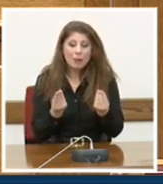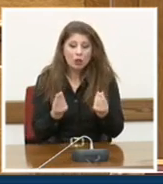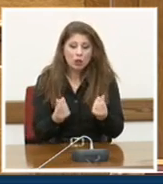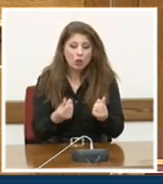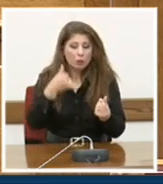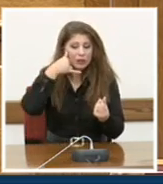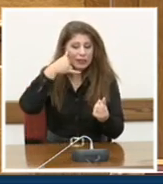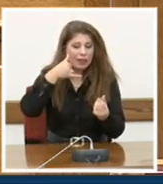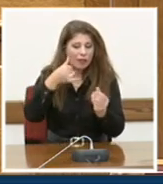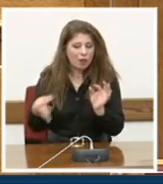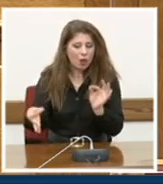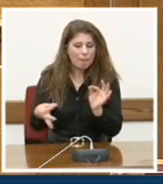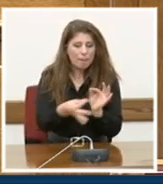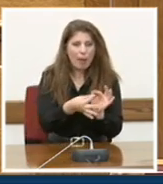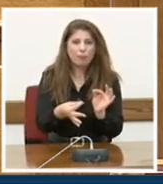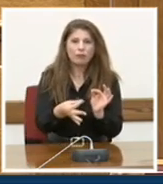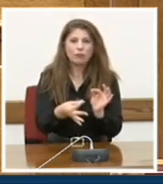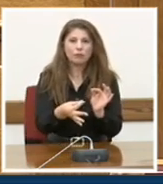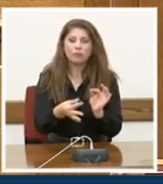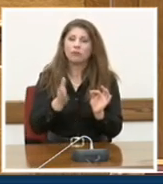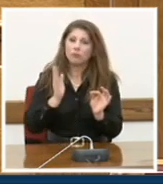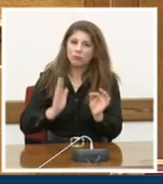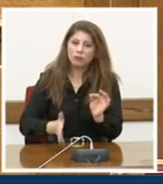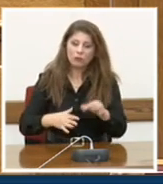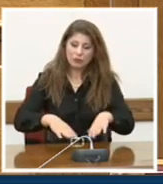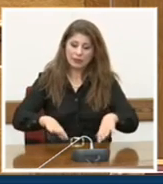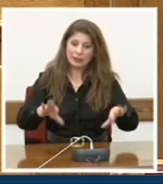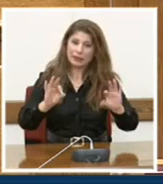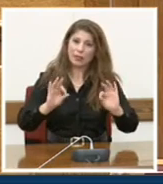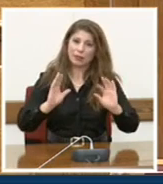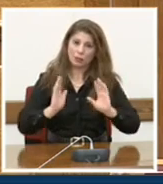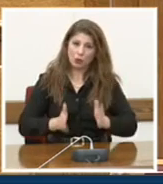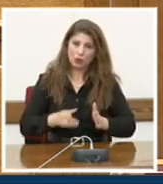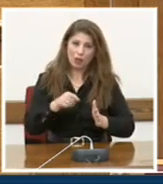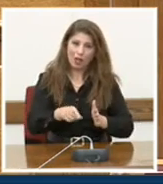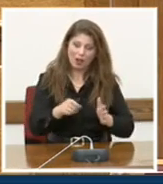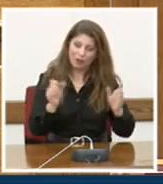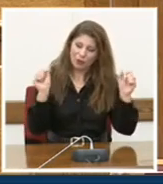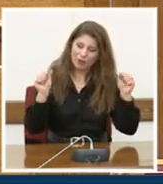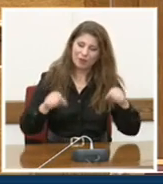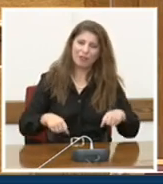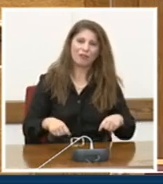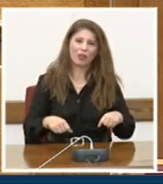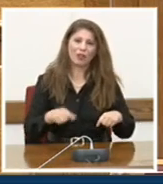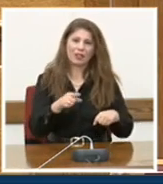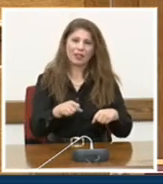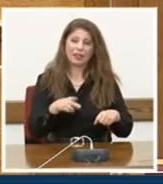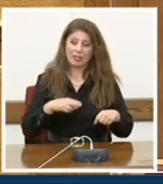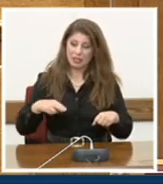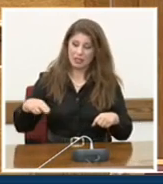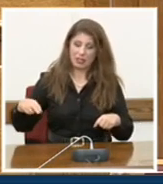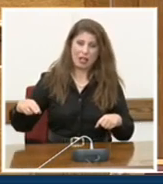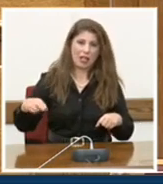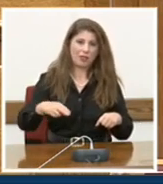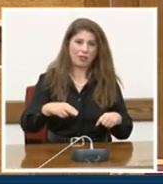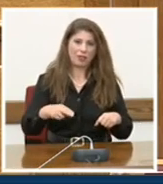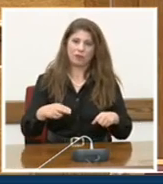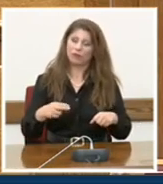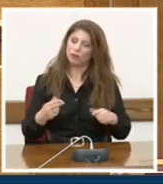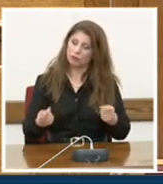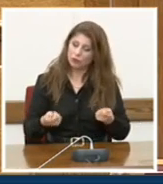κατέστη τεχνικά δυνατό στο ξεκίνημα τουλάχιστον, αλλά αυτό επιβεβαιώνουν και οι συνάδελφοι που το χειρίστηκαν